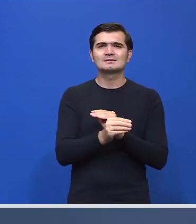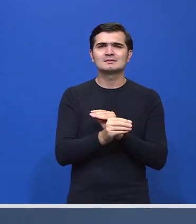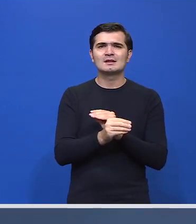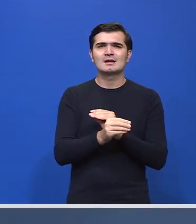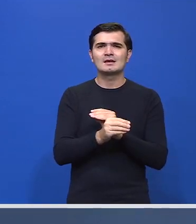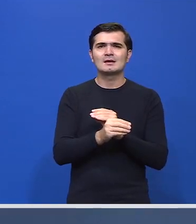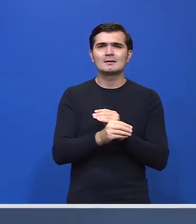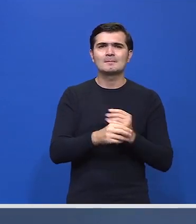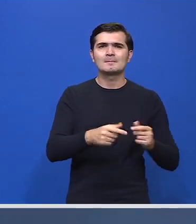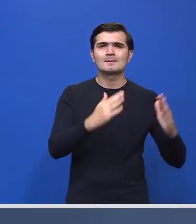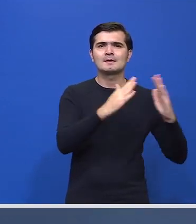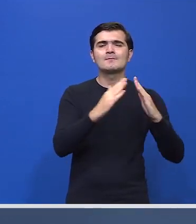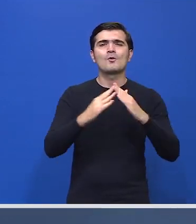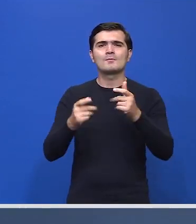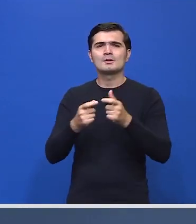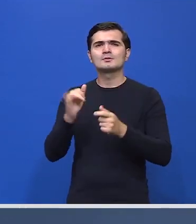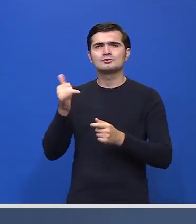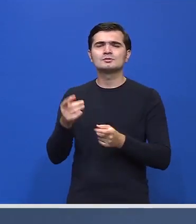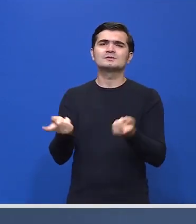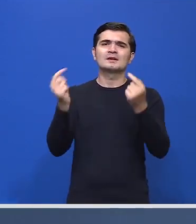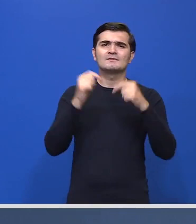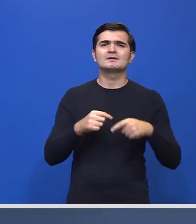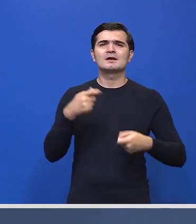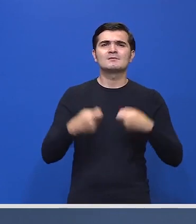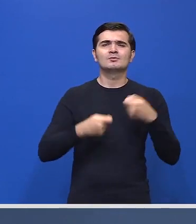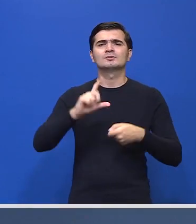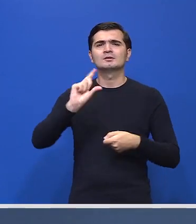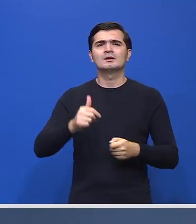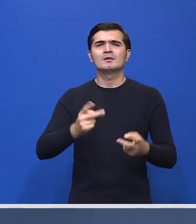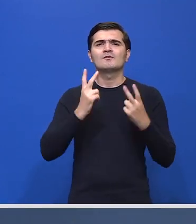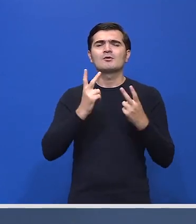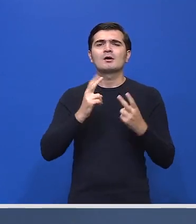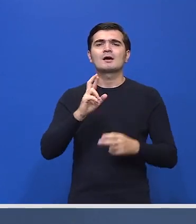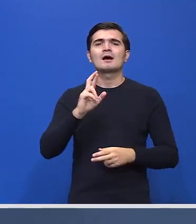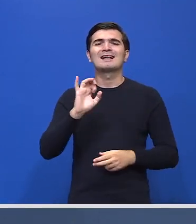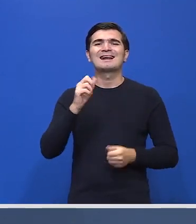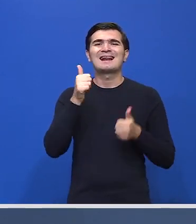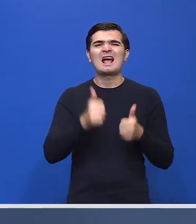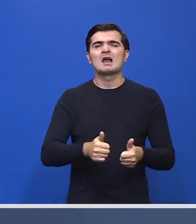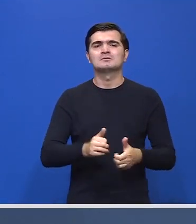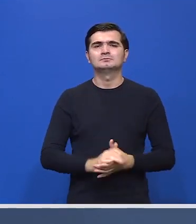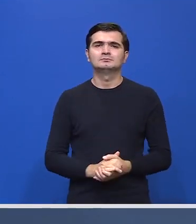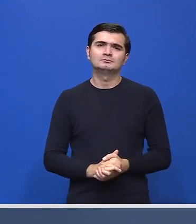și introducerea, revenirea la impozitarea la valoarea reală,